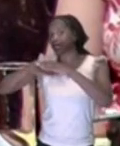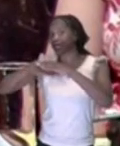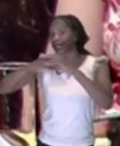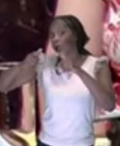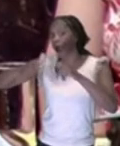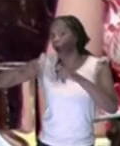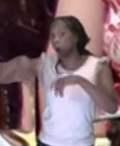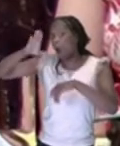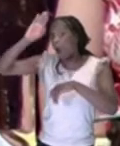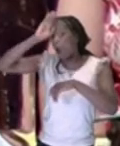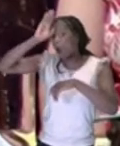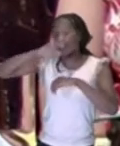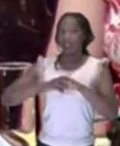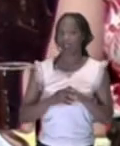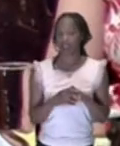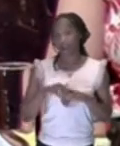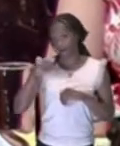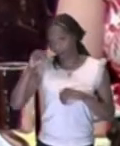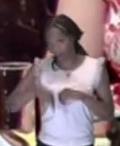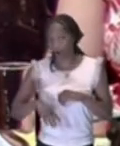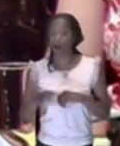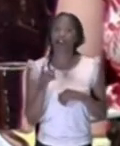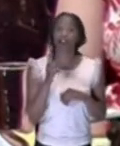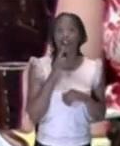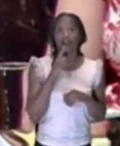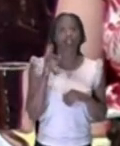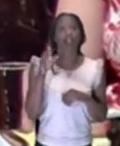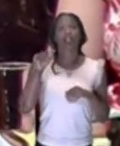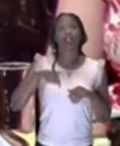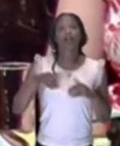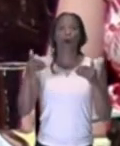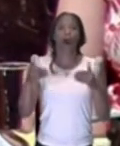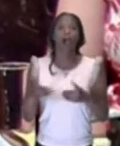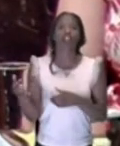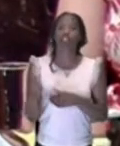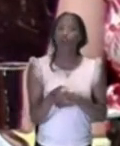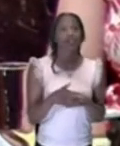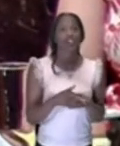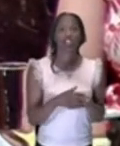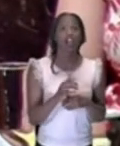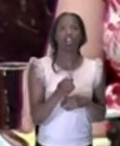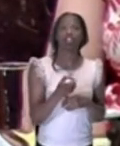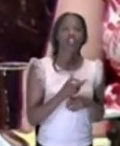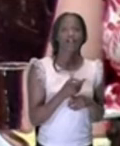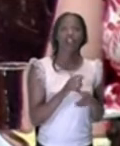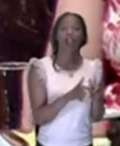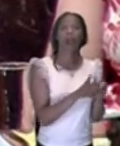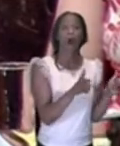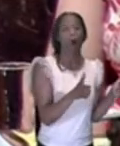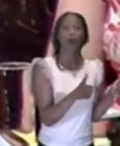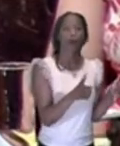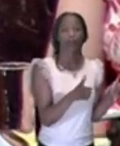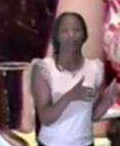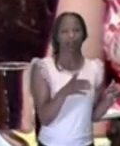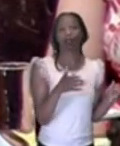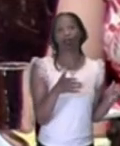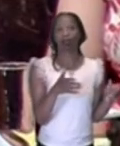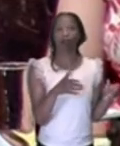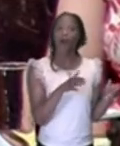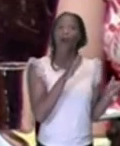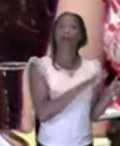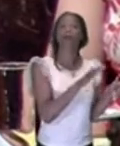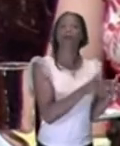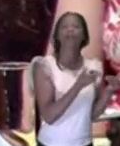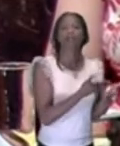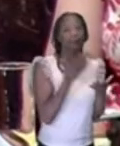on ne dira pas que c'est un projet porté que par un méchant promoteur, ça peut être du logement social, il peut y avoir le concours de la ville, mais si on n'assume pas la hauteur dans un certain